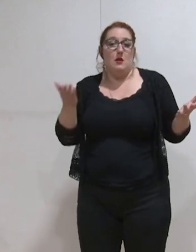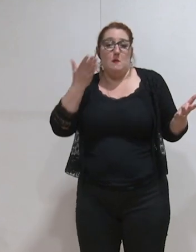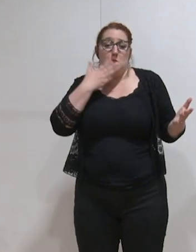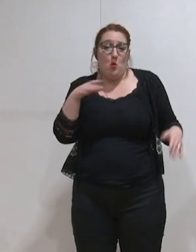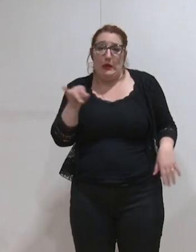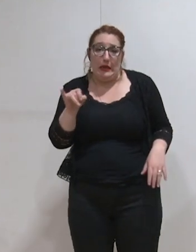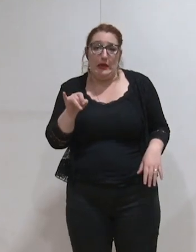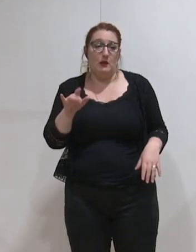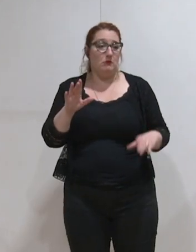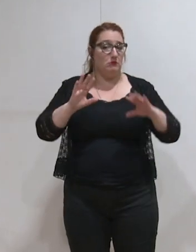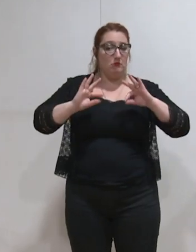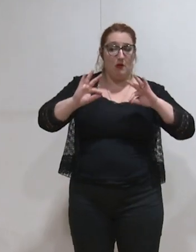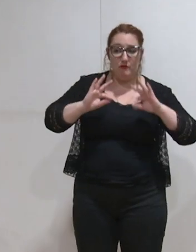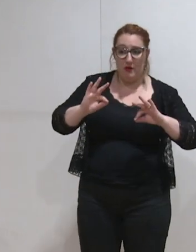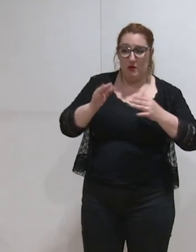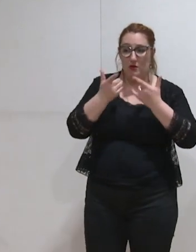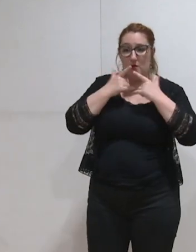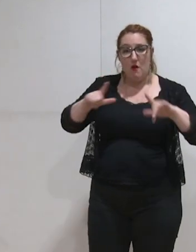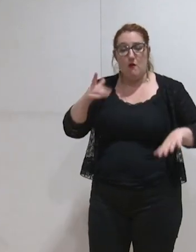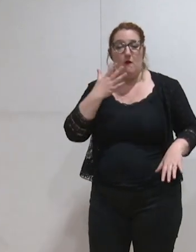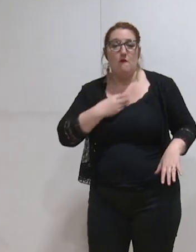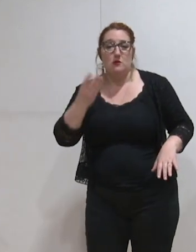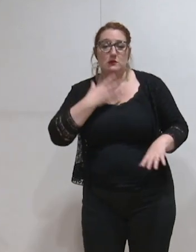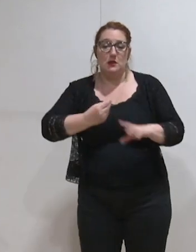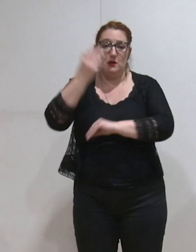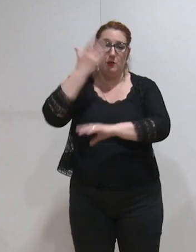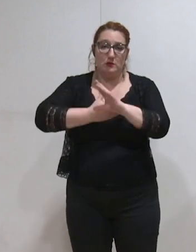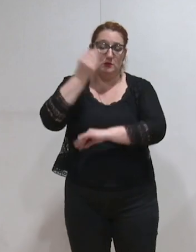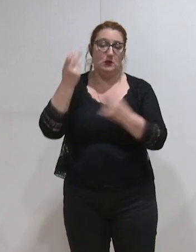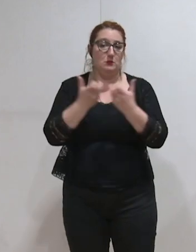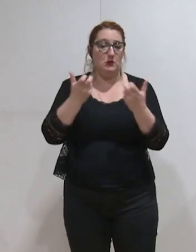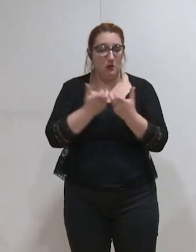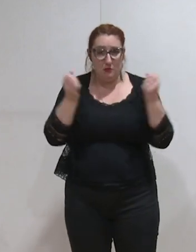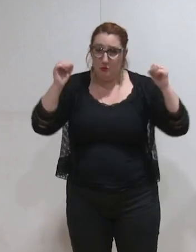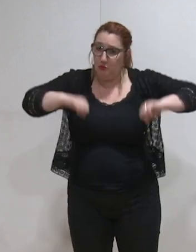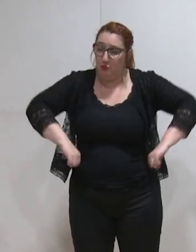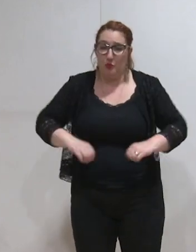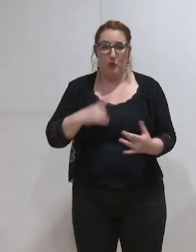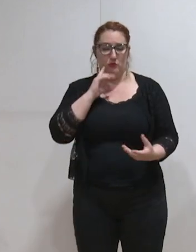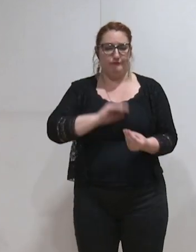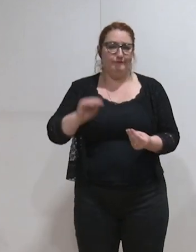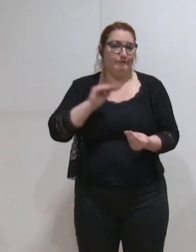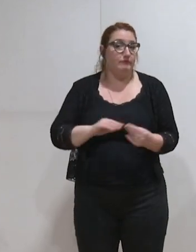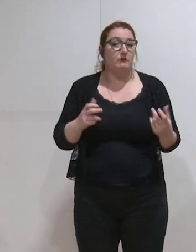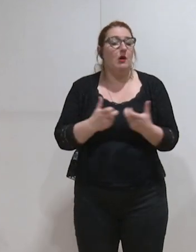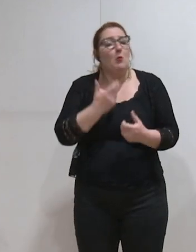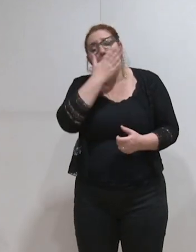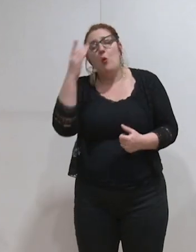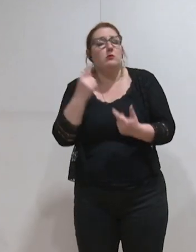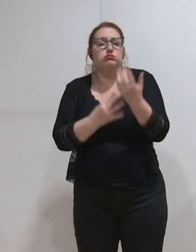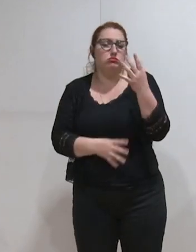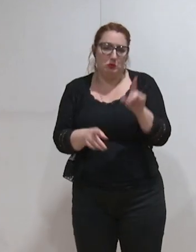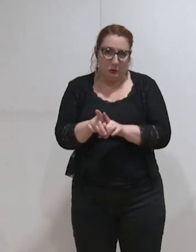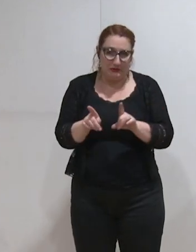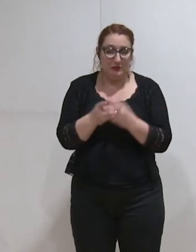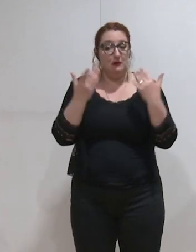est autour de l'apprentissage de la langue française par exemple peut peut nous poser peut nous poser questions et d'autres aspects mais en tout état de